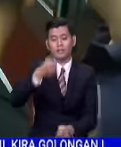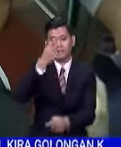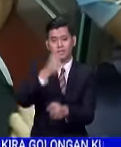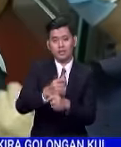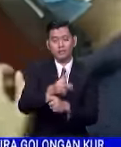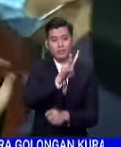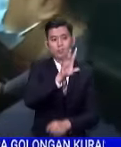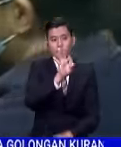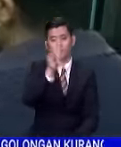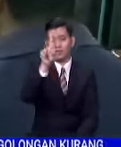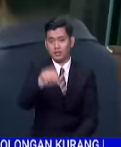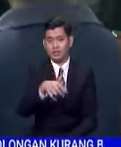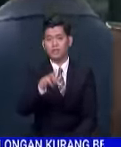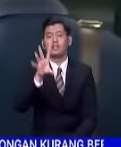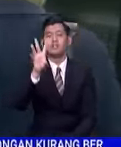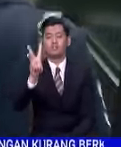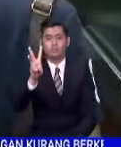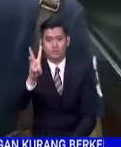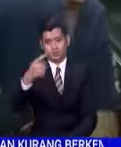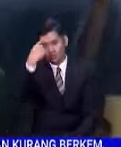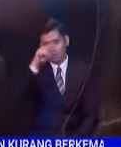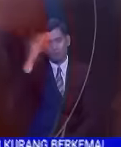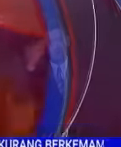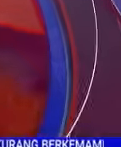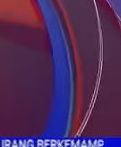tarikh sebutan semula kes.